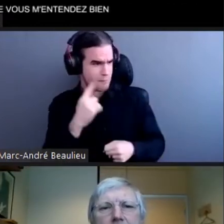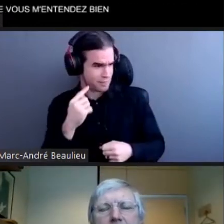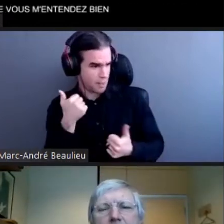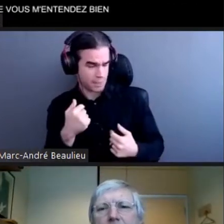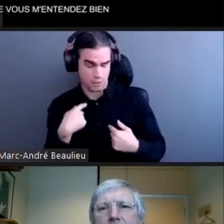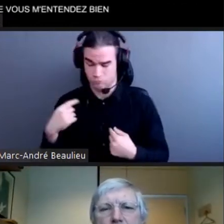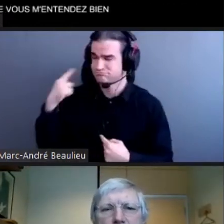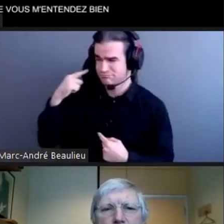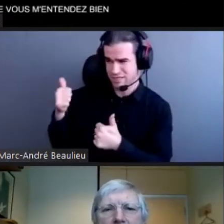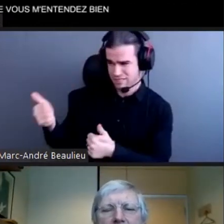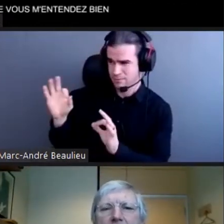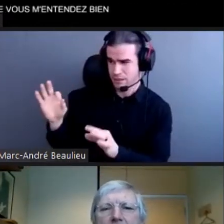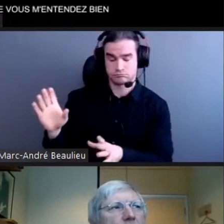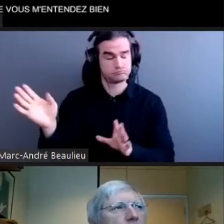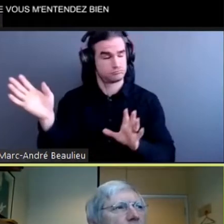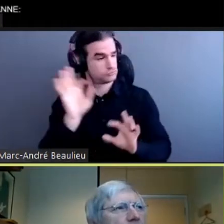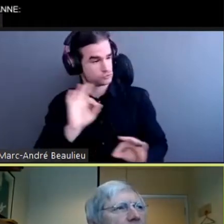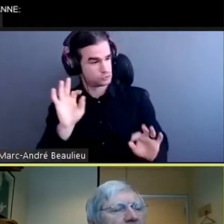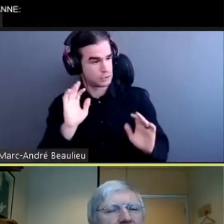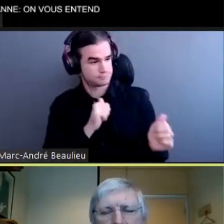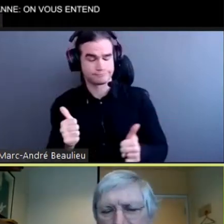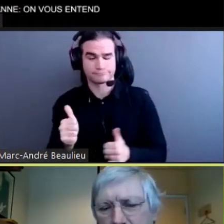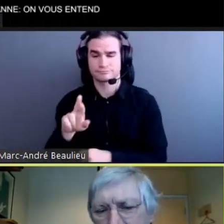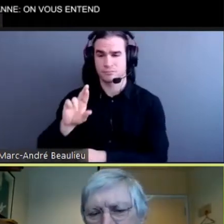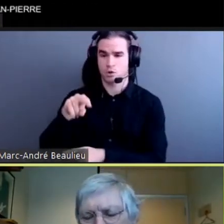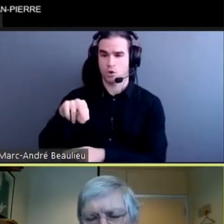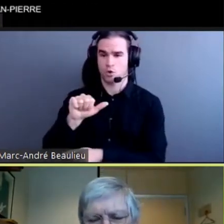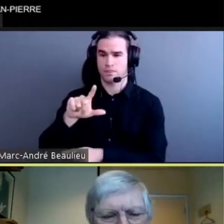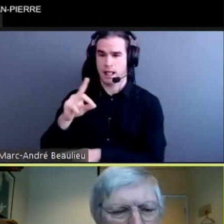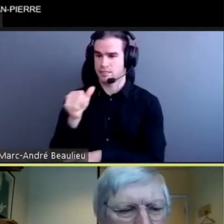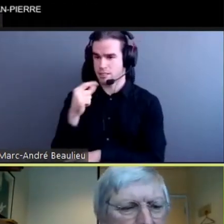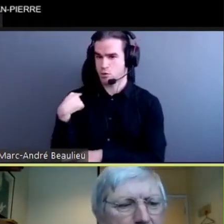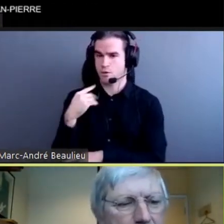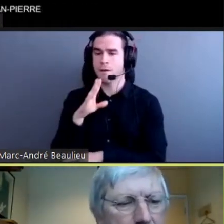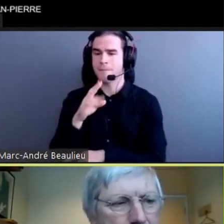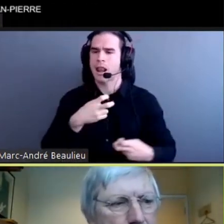vous entend très bien. Super. Alors, Ronald a parlé des problèmes